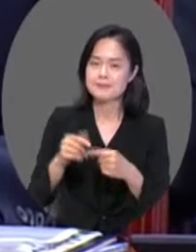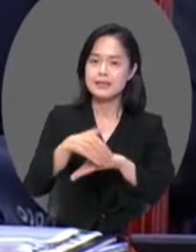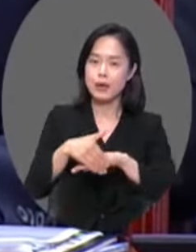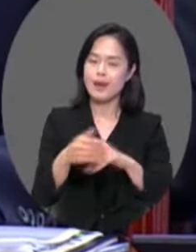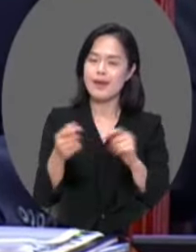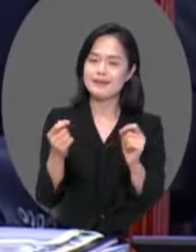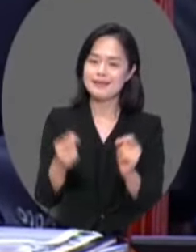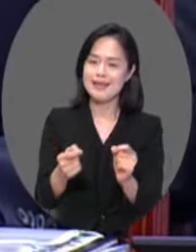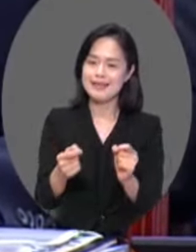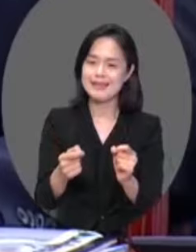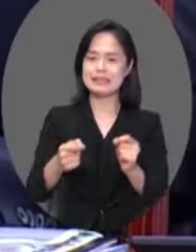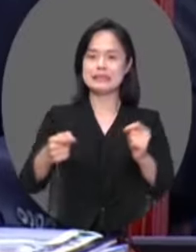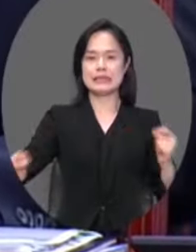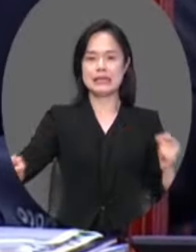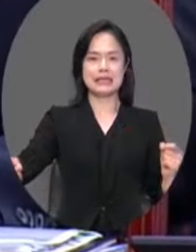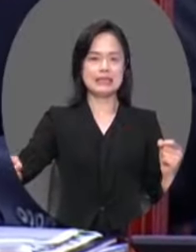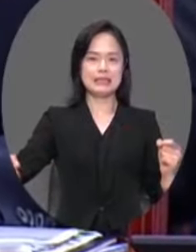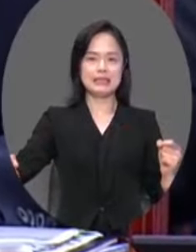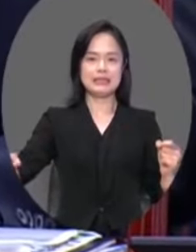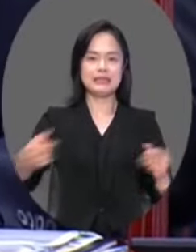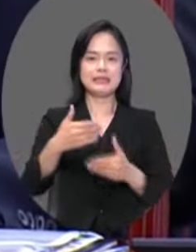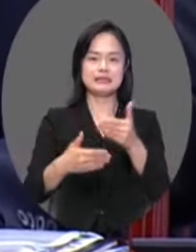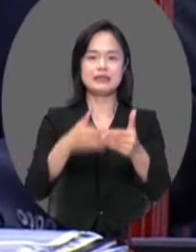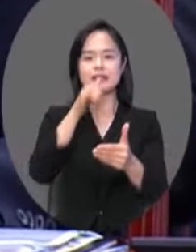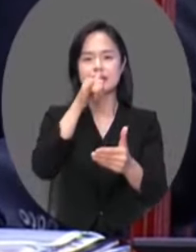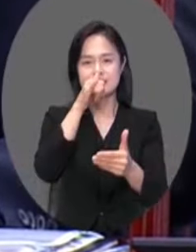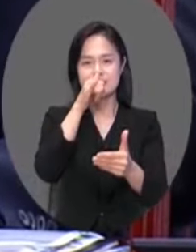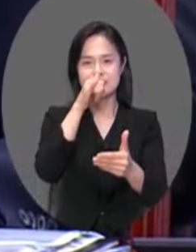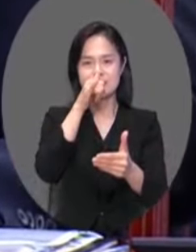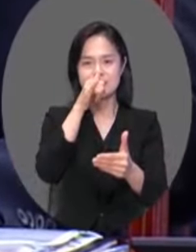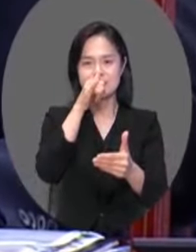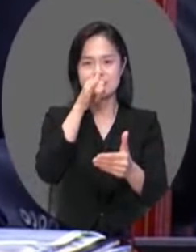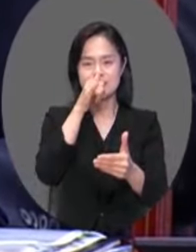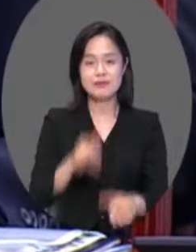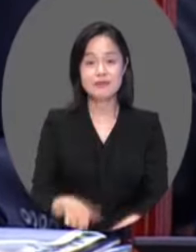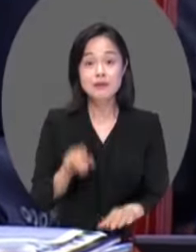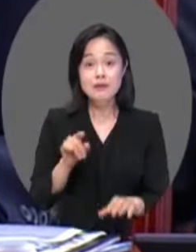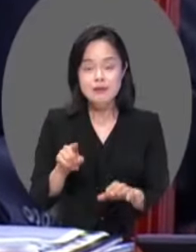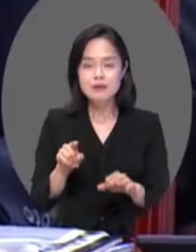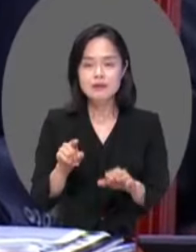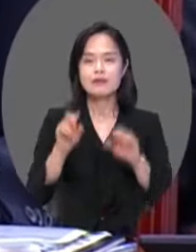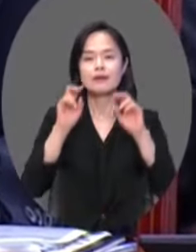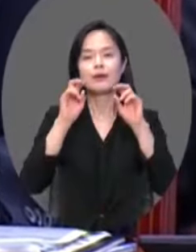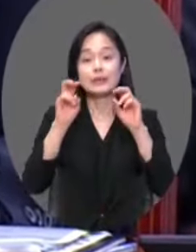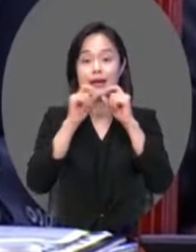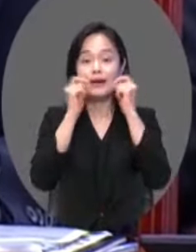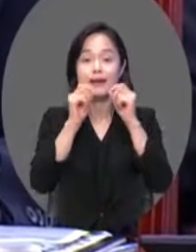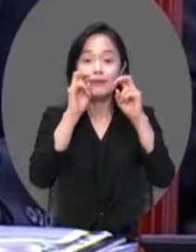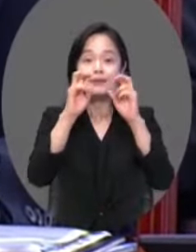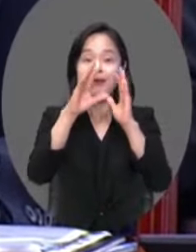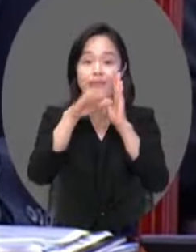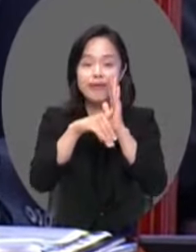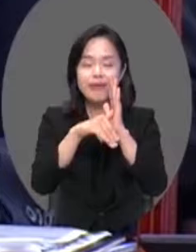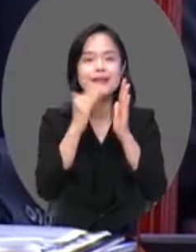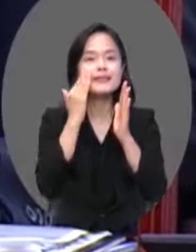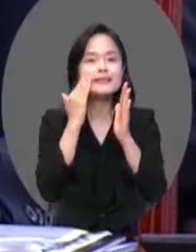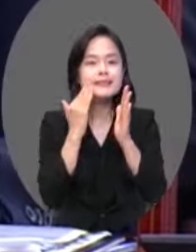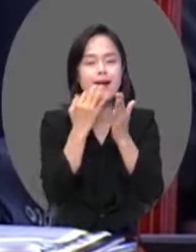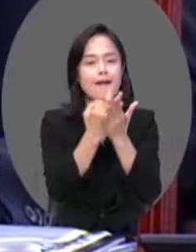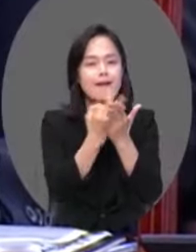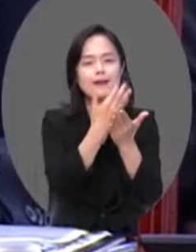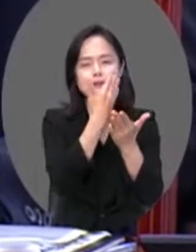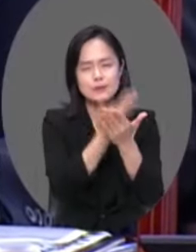기업처럼 사기업이면은 무조건 흑자를 내야 되겠죠. 최대한 흑자를 내야 이렇게 되겠죠. 그렇지만은 예전에 우리